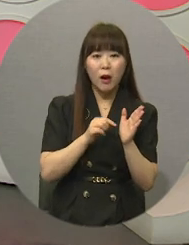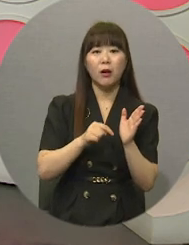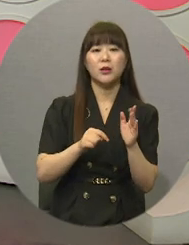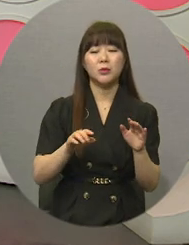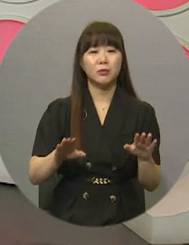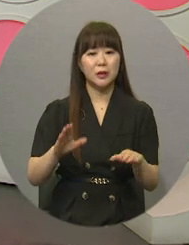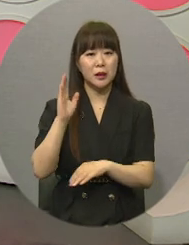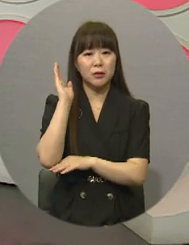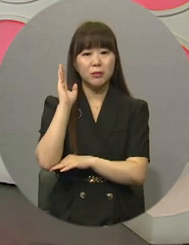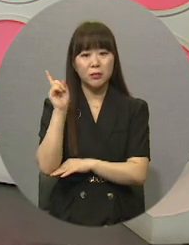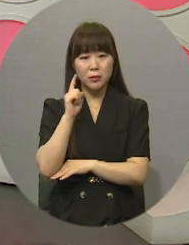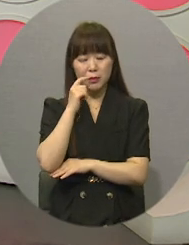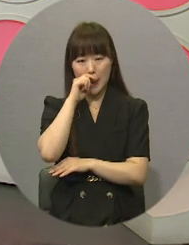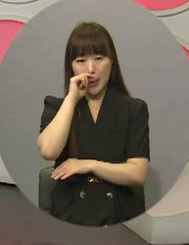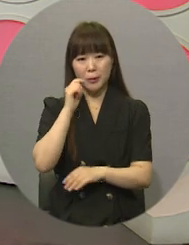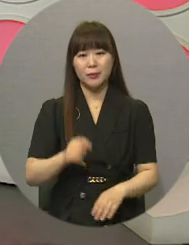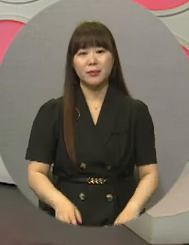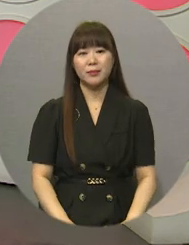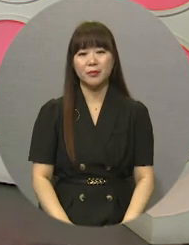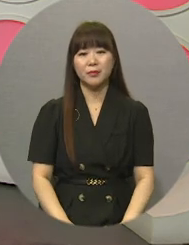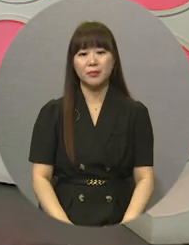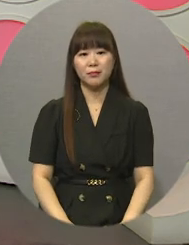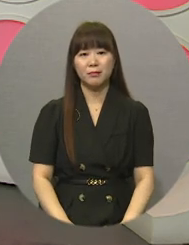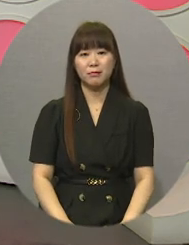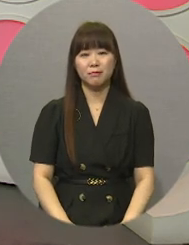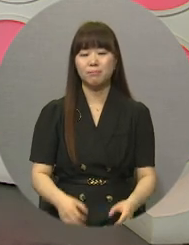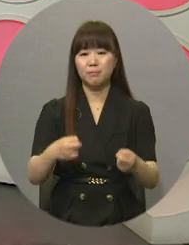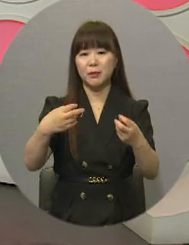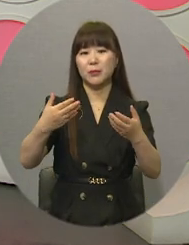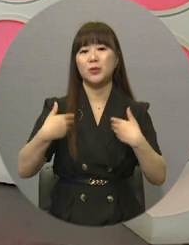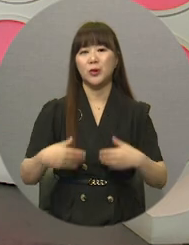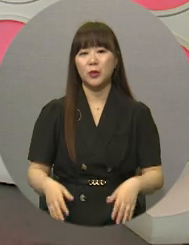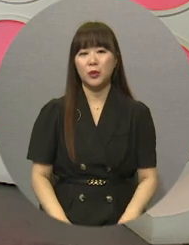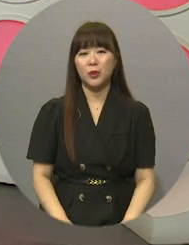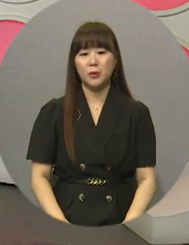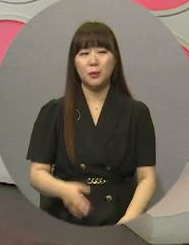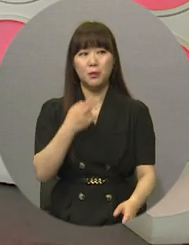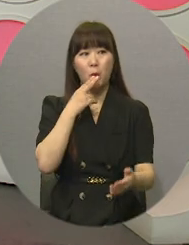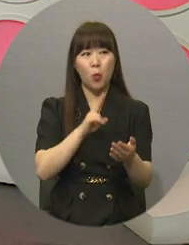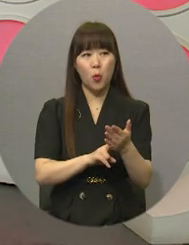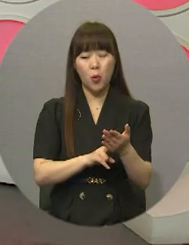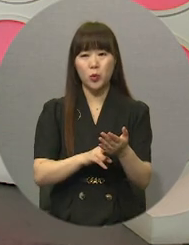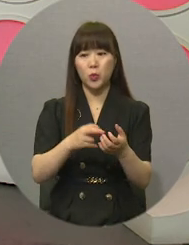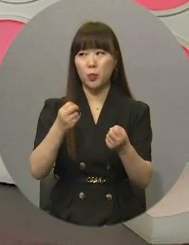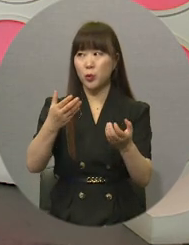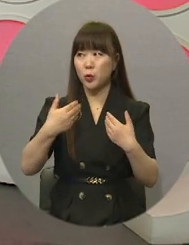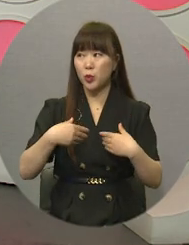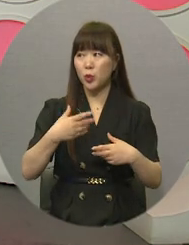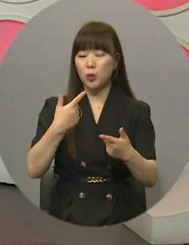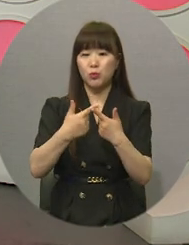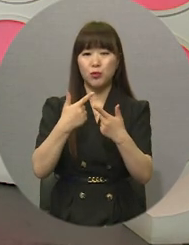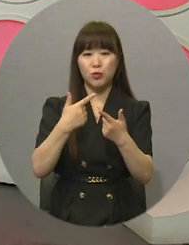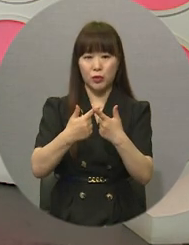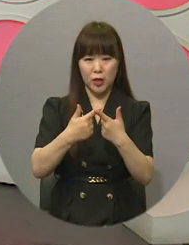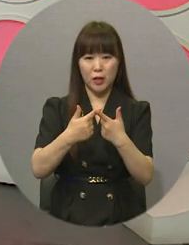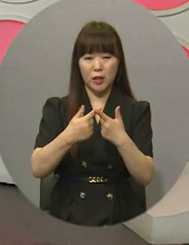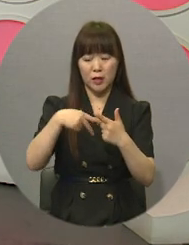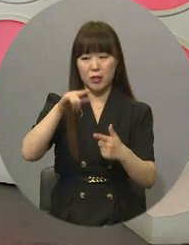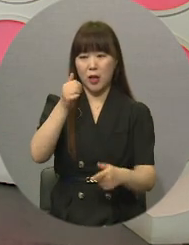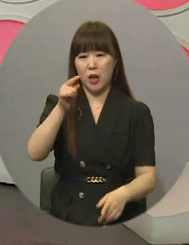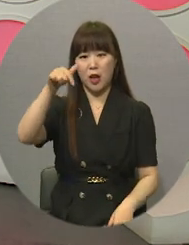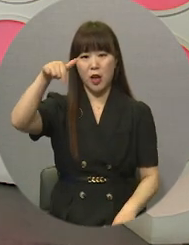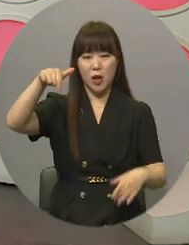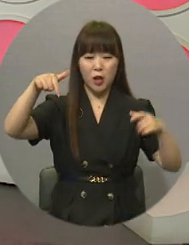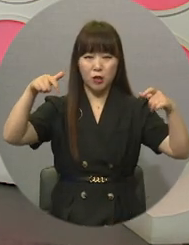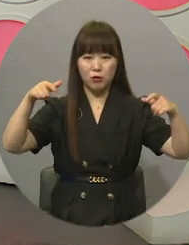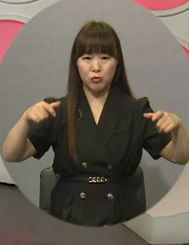오늘은 이 사연을 저희가 이렇게 보셨어요? 편지가 그러니까요. 왔어요, 야, 부산시 편지가. 사구에서